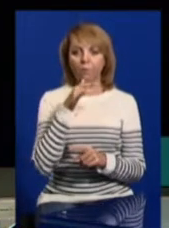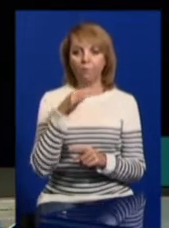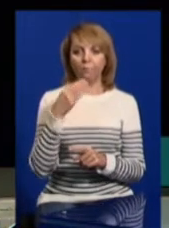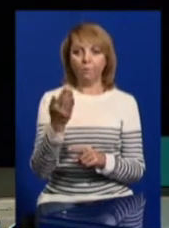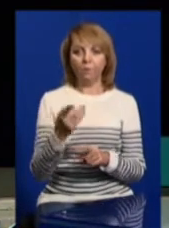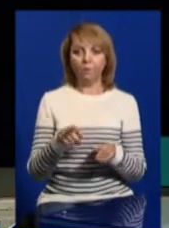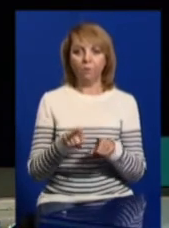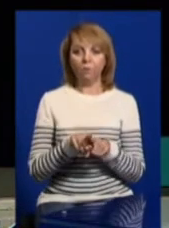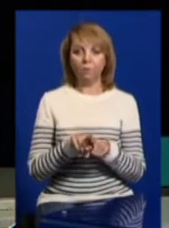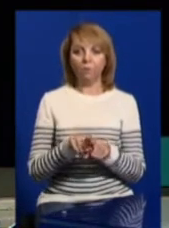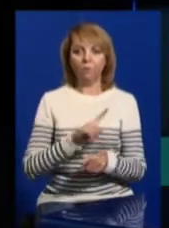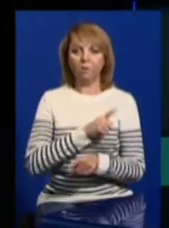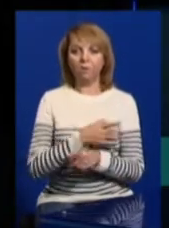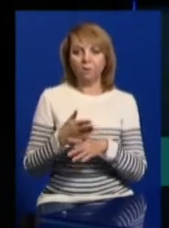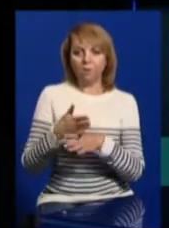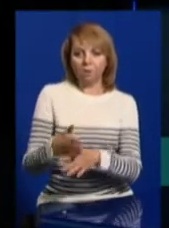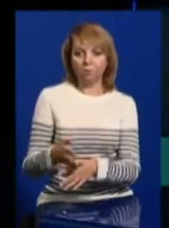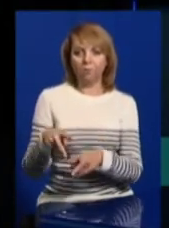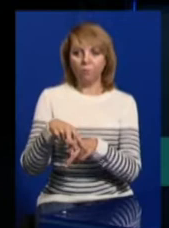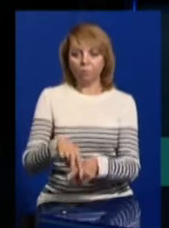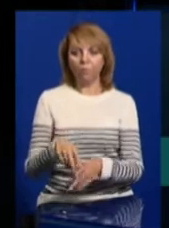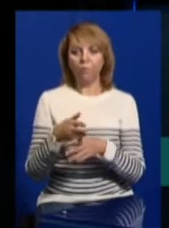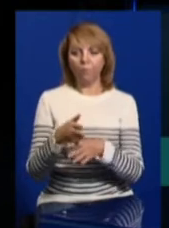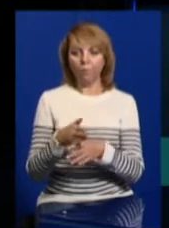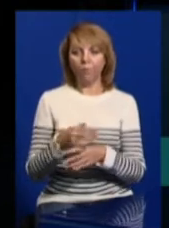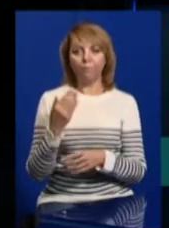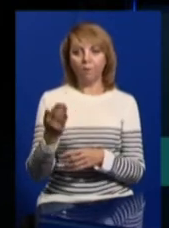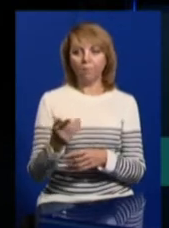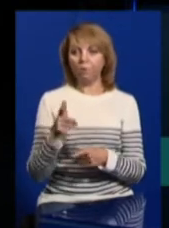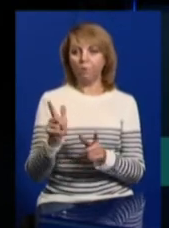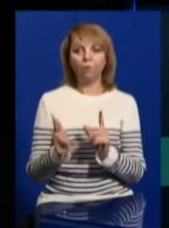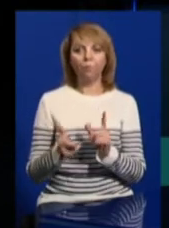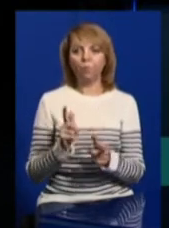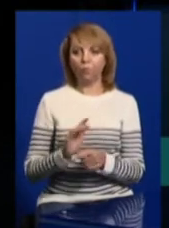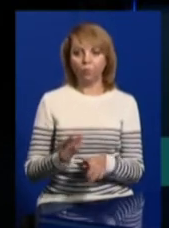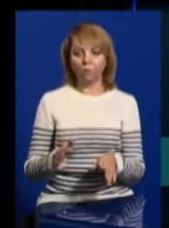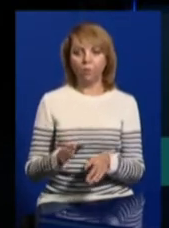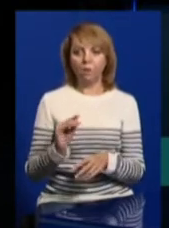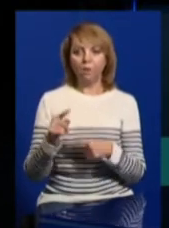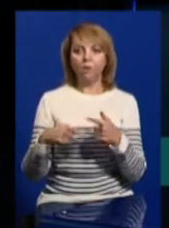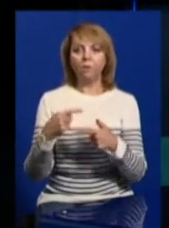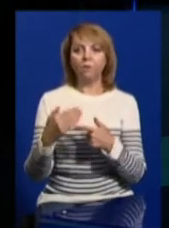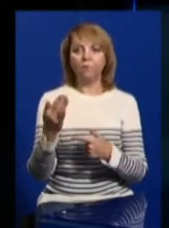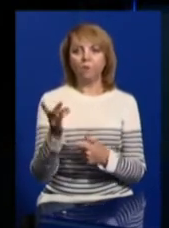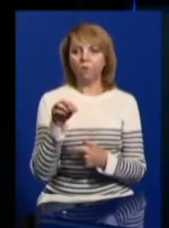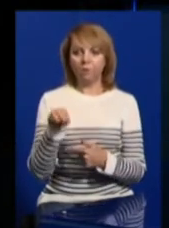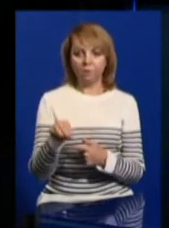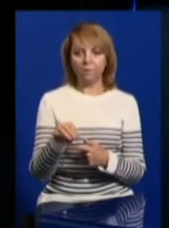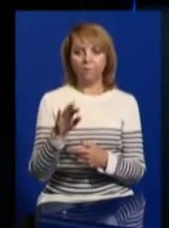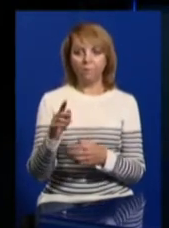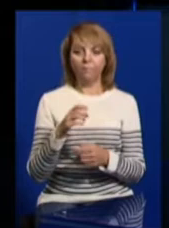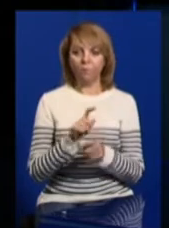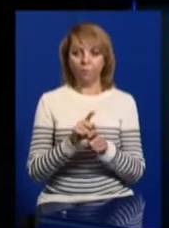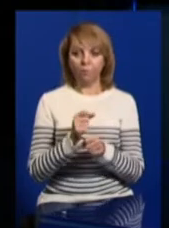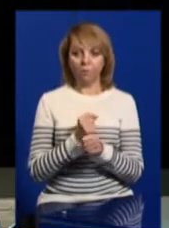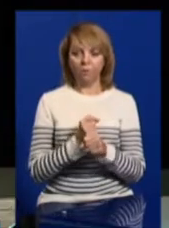таку насильницьку допомогу нав'язують, з вами її не погоджують і через ваше «ні» її роблять,